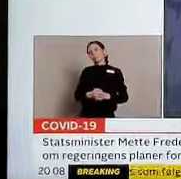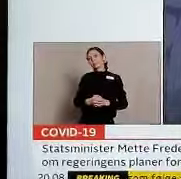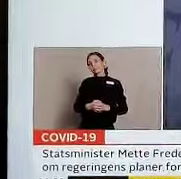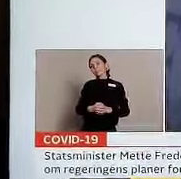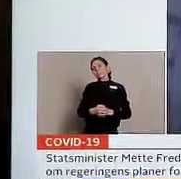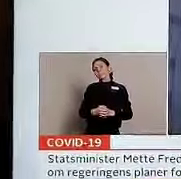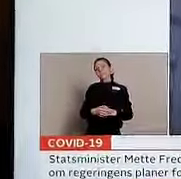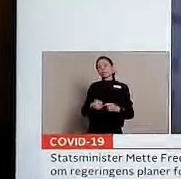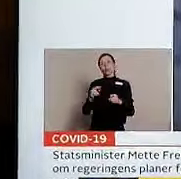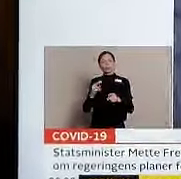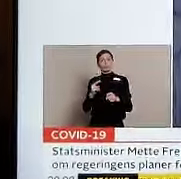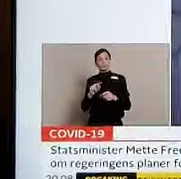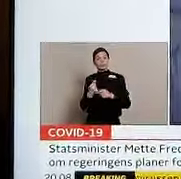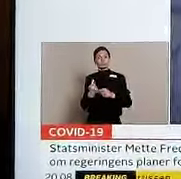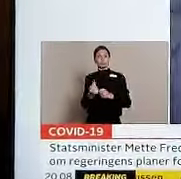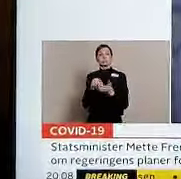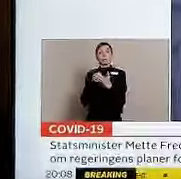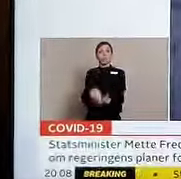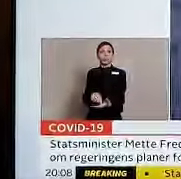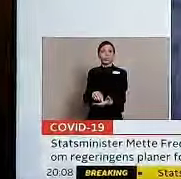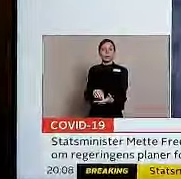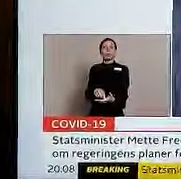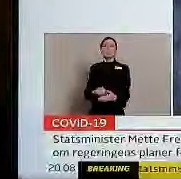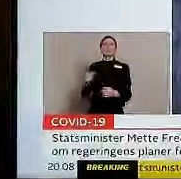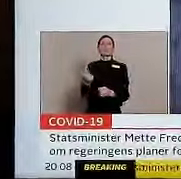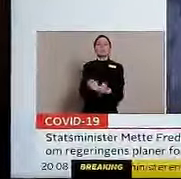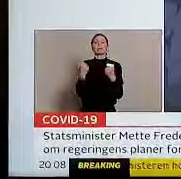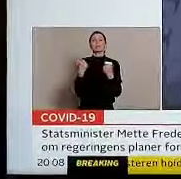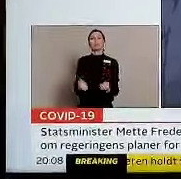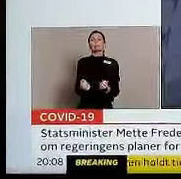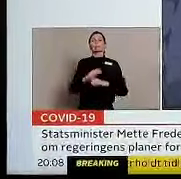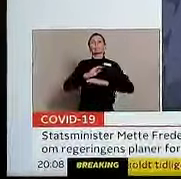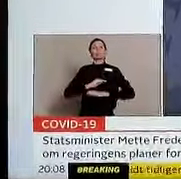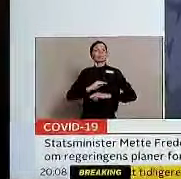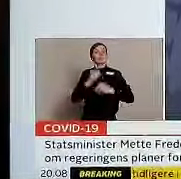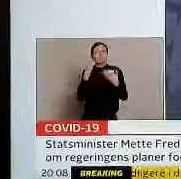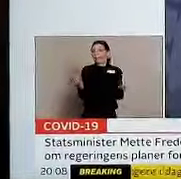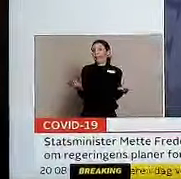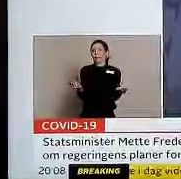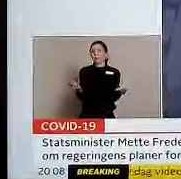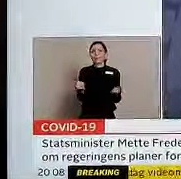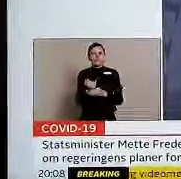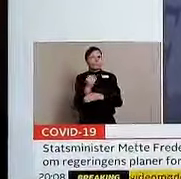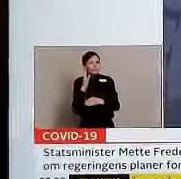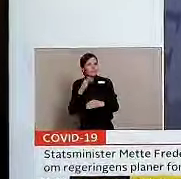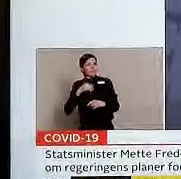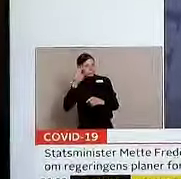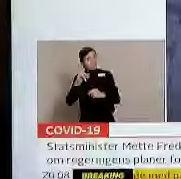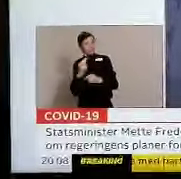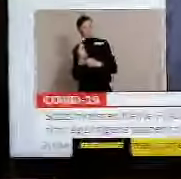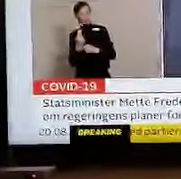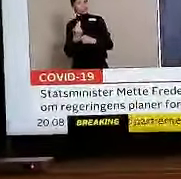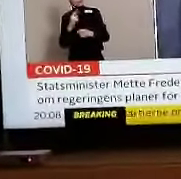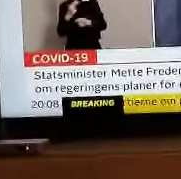التجارية والحياة والأسواق تعود بشكل طبيعي في مملكة الدنمارك.